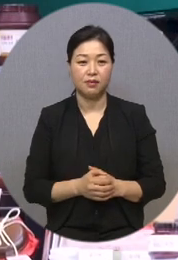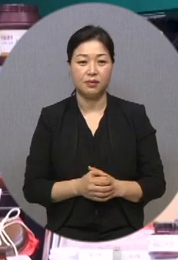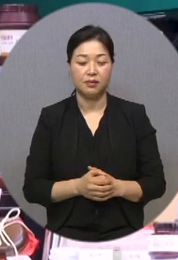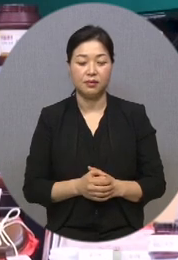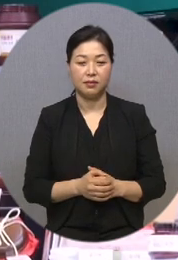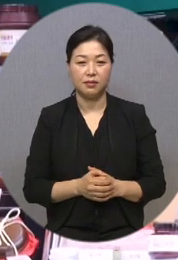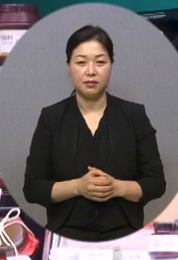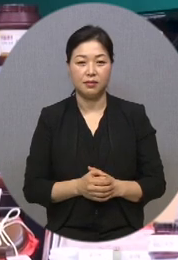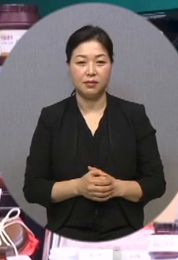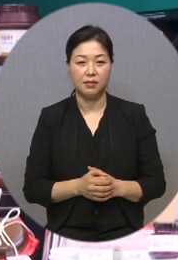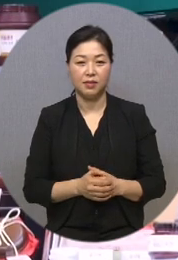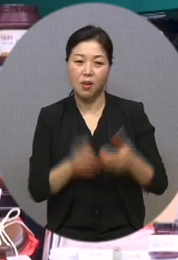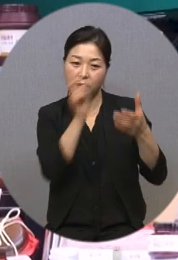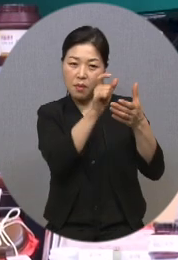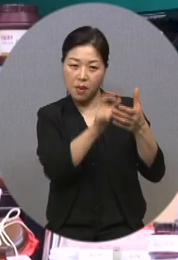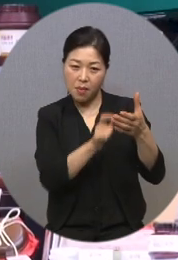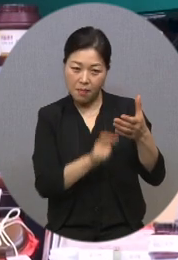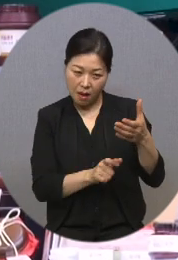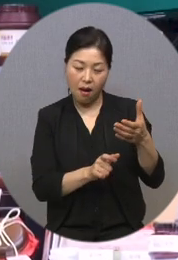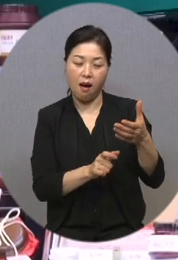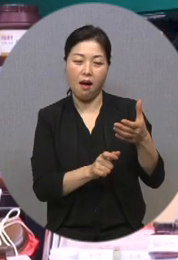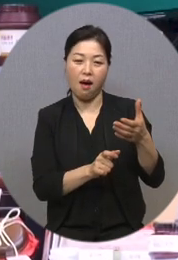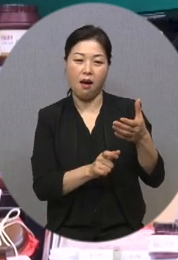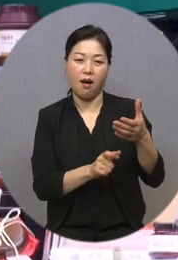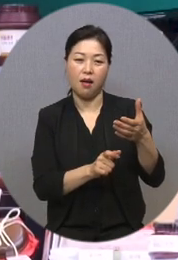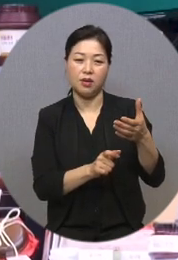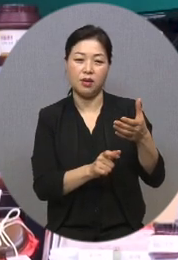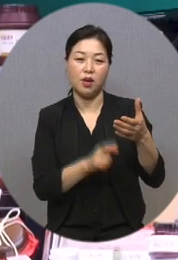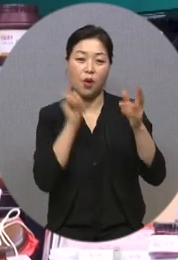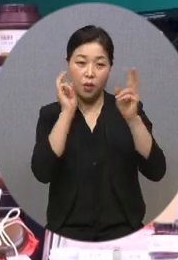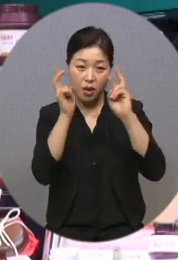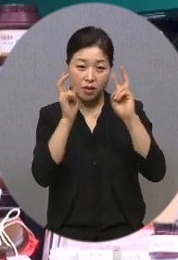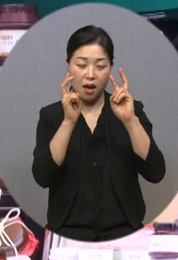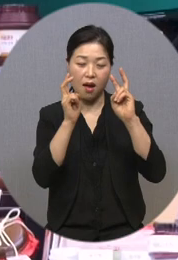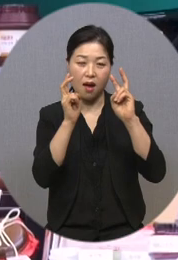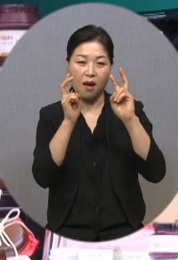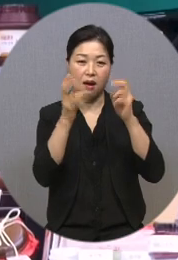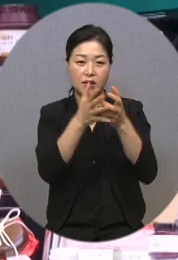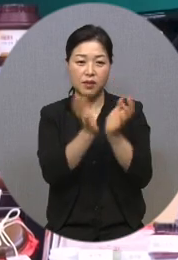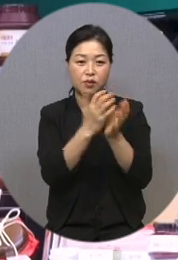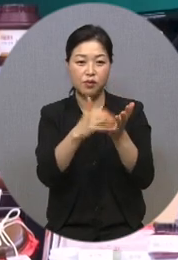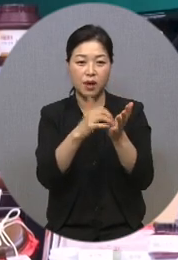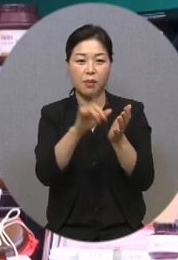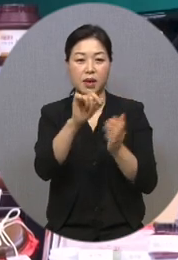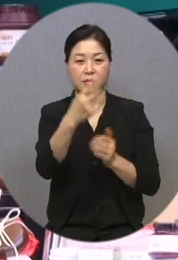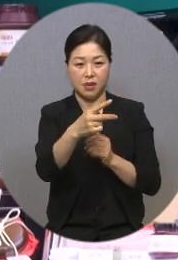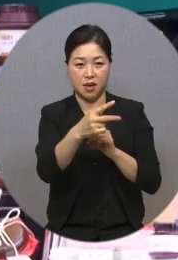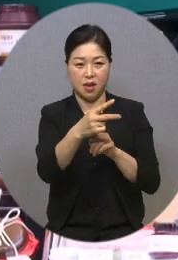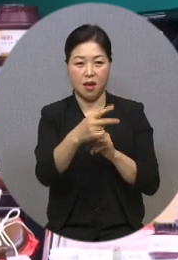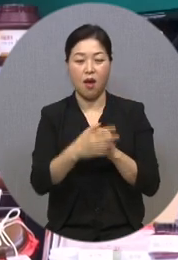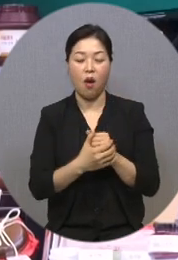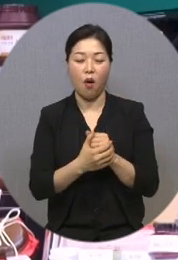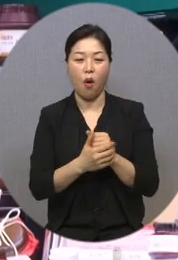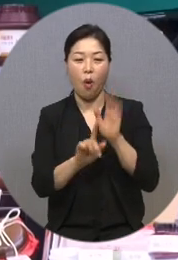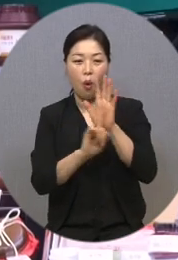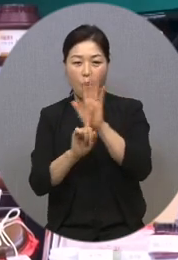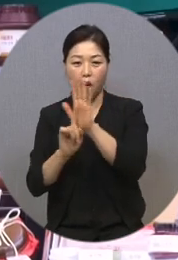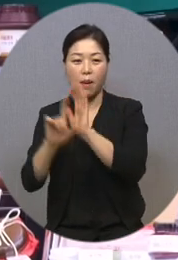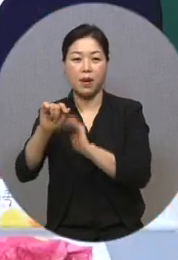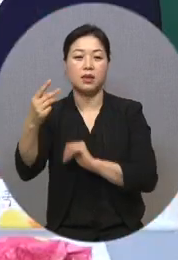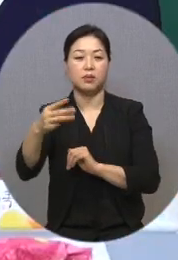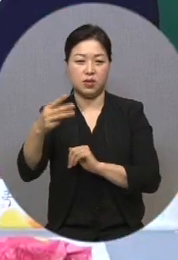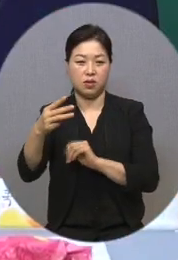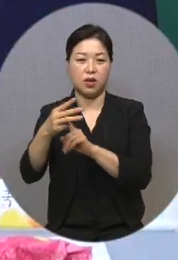한 1200개 업체가 좀 들어가 있는데요. 품목만 13,000개의 품목이 들어있습니다.